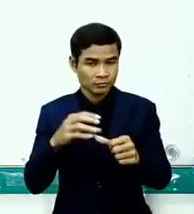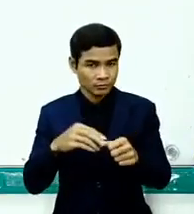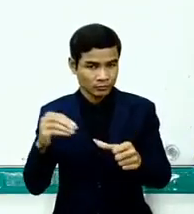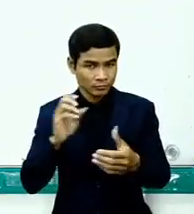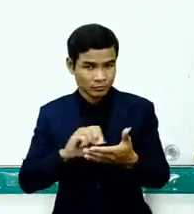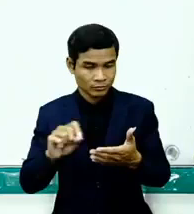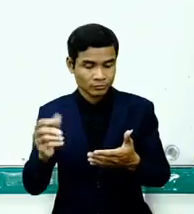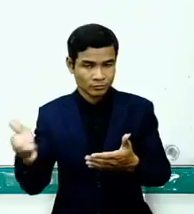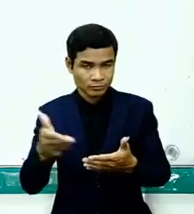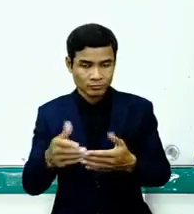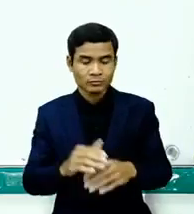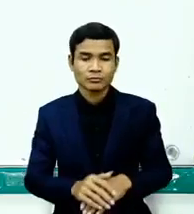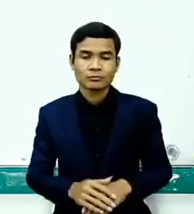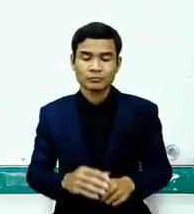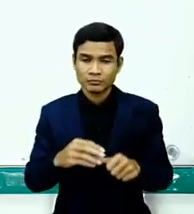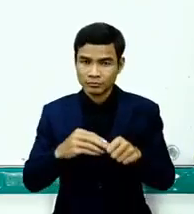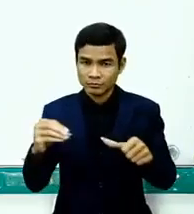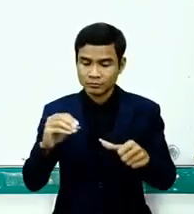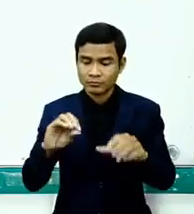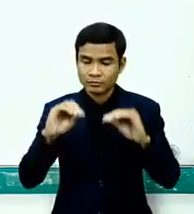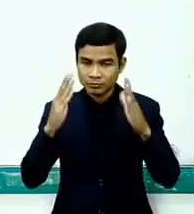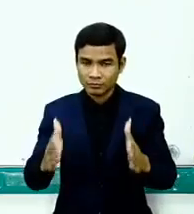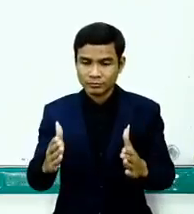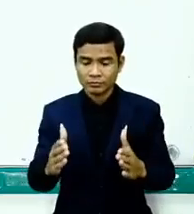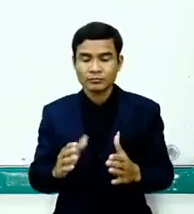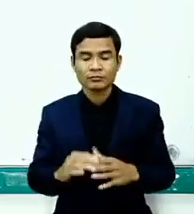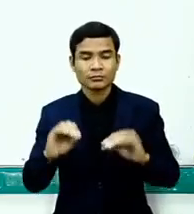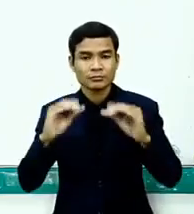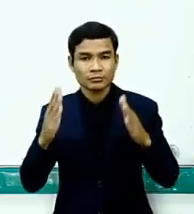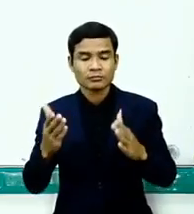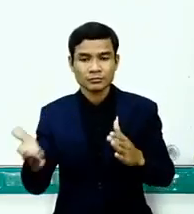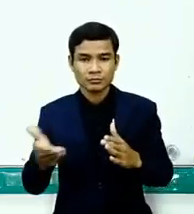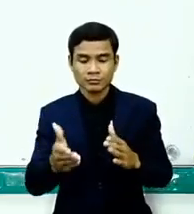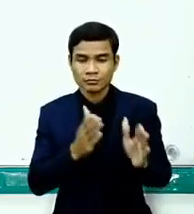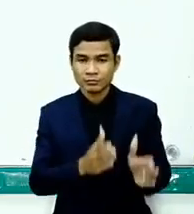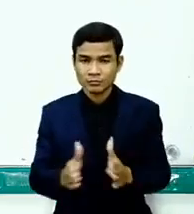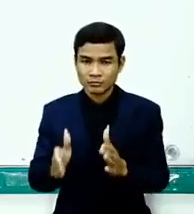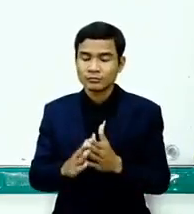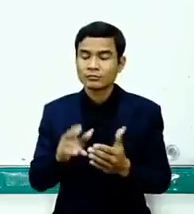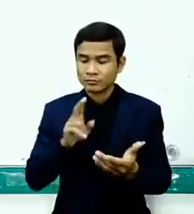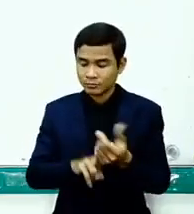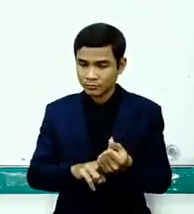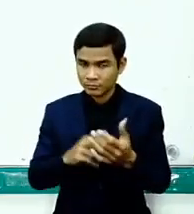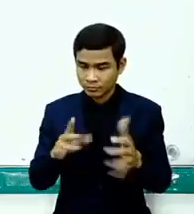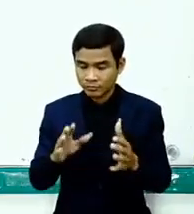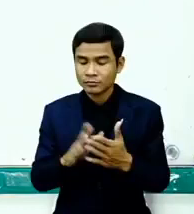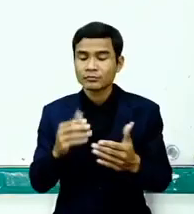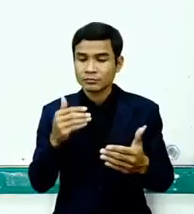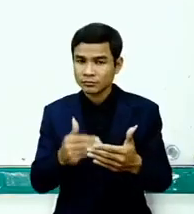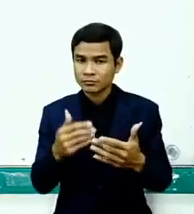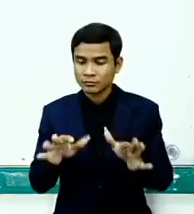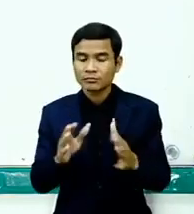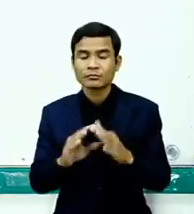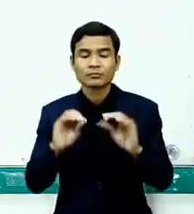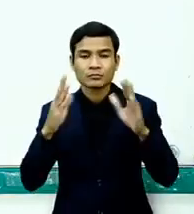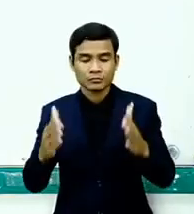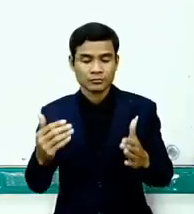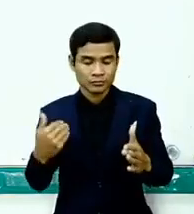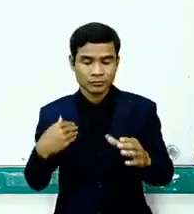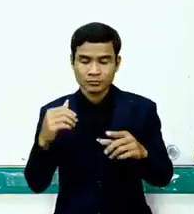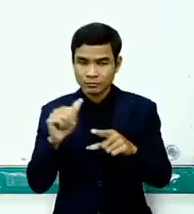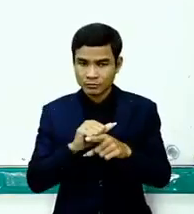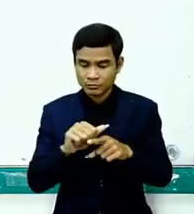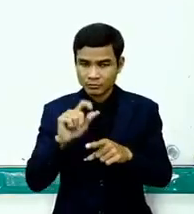កកូនចាអ្នកគ្រូចាឲ្យកូនត្រៀមយកមកឲ្យហើយចាអ្នកគ្រូមានកិច្ចការឲ្យកូន